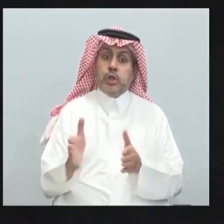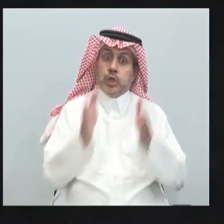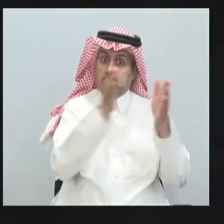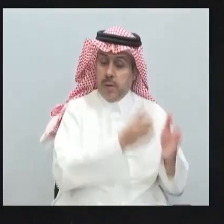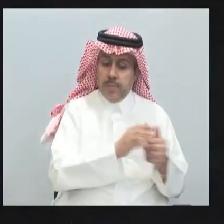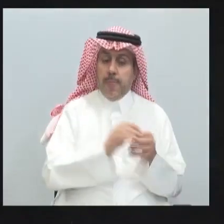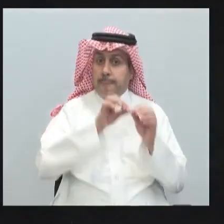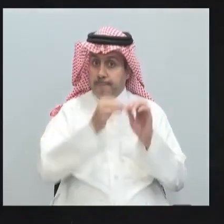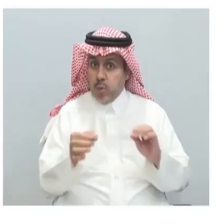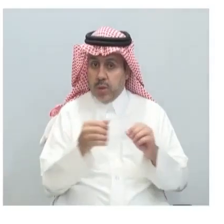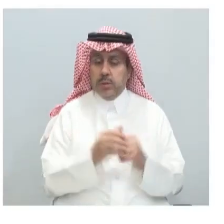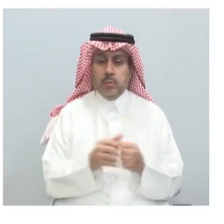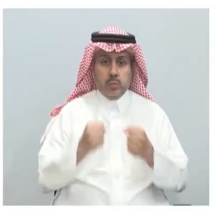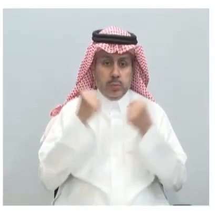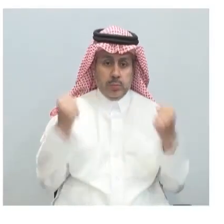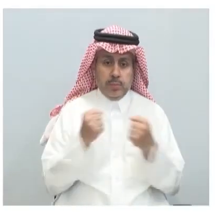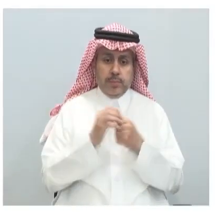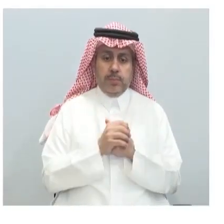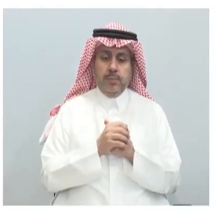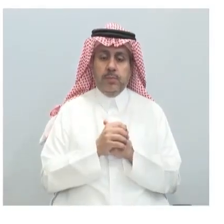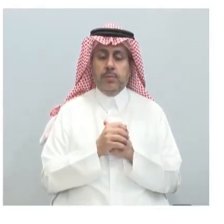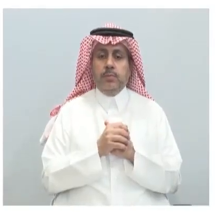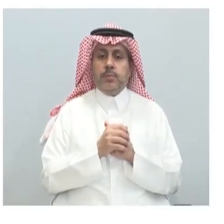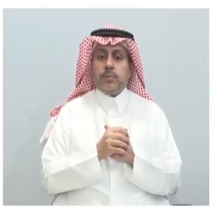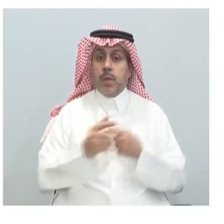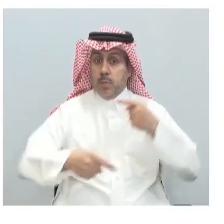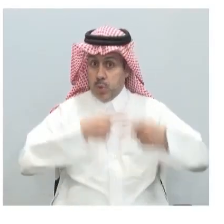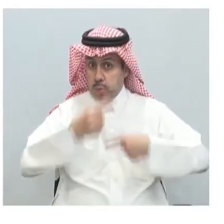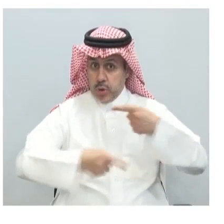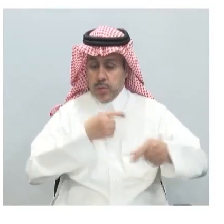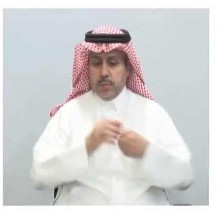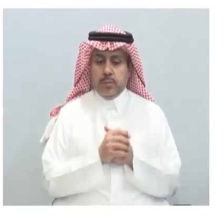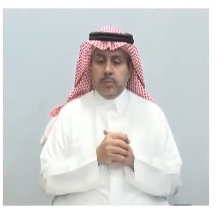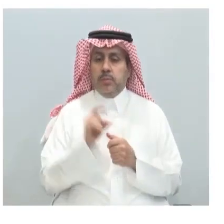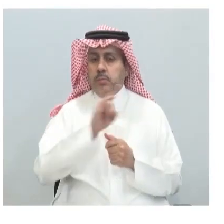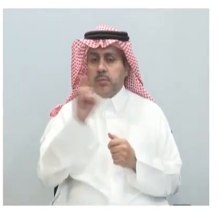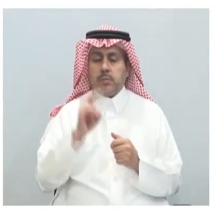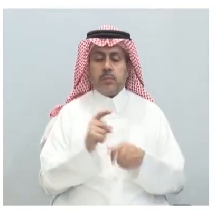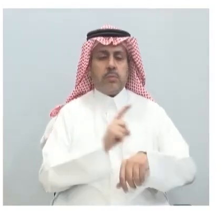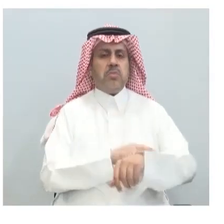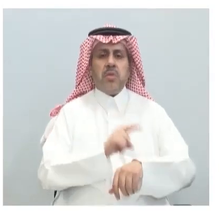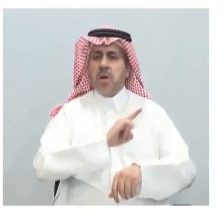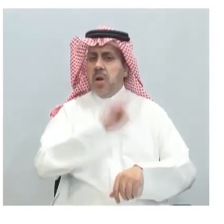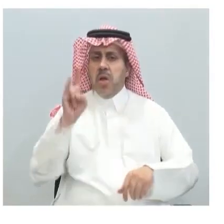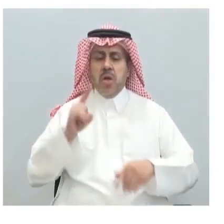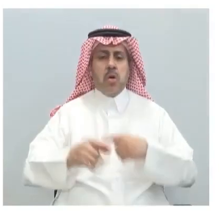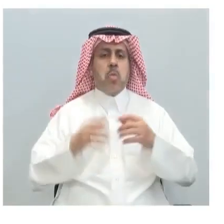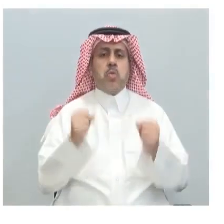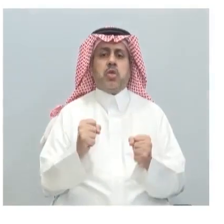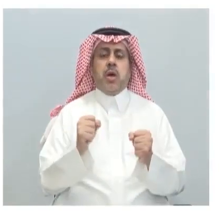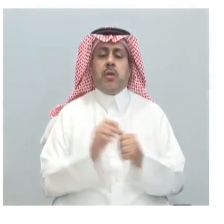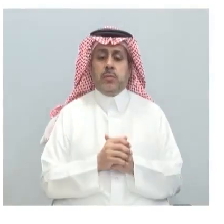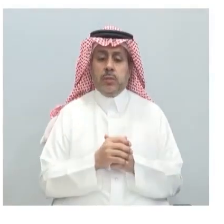بالمعقد المنشط طبعا لحظيه اذا هل هي مستمره مستقره لا اذا هي حاله غير مستقره